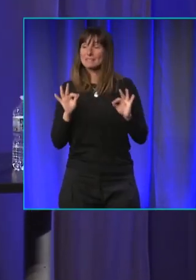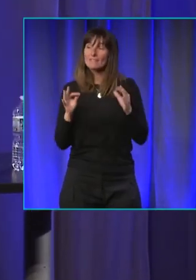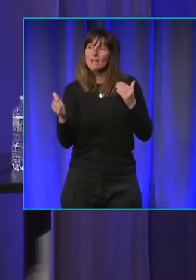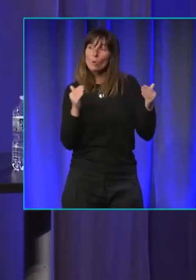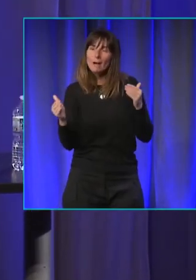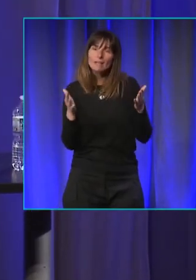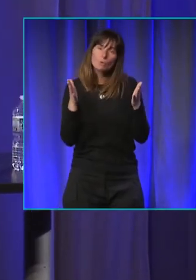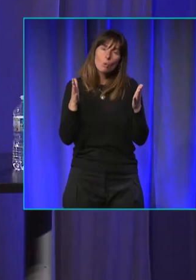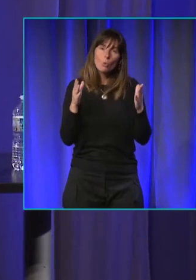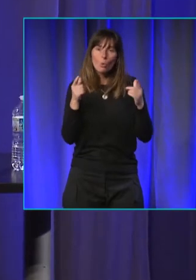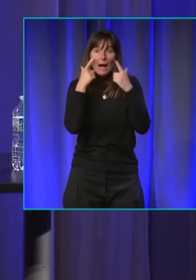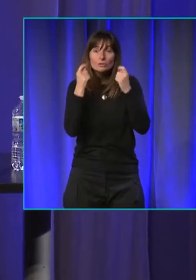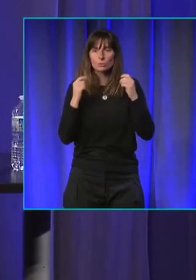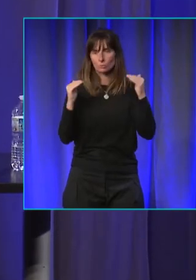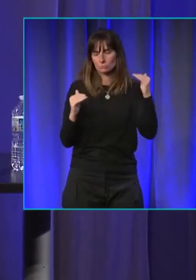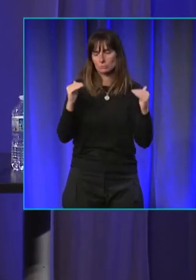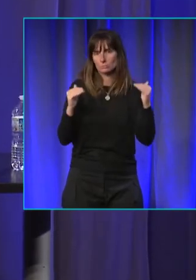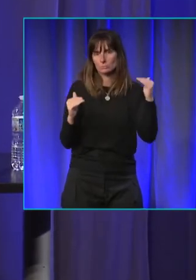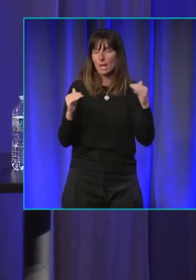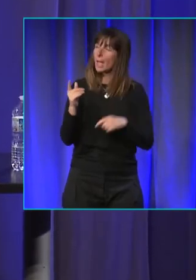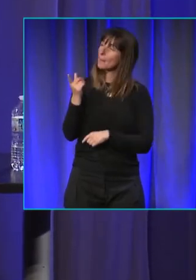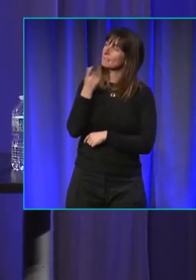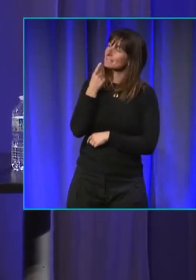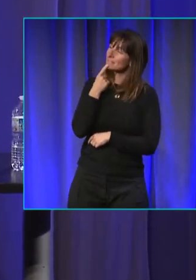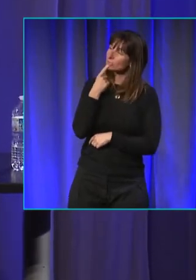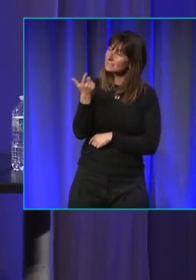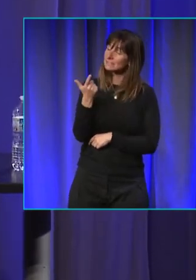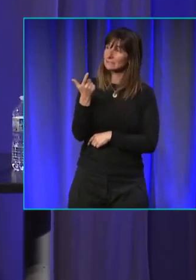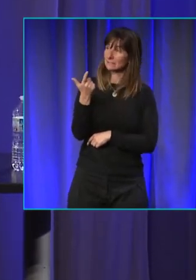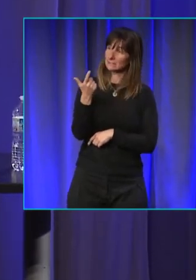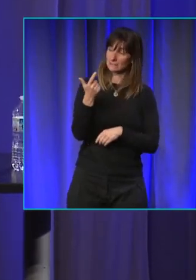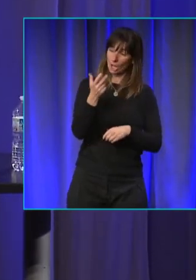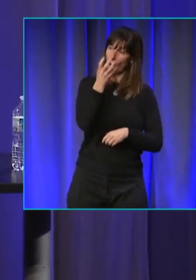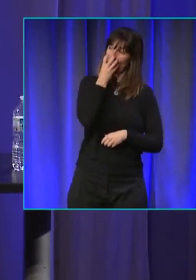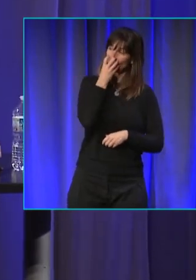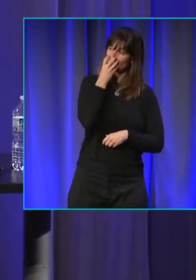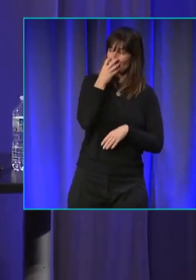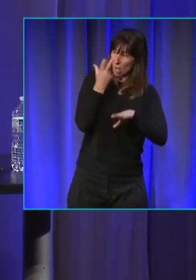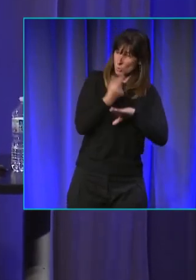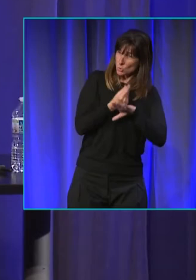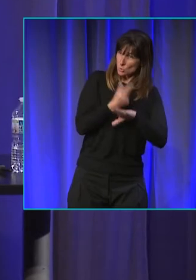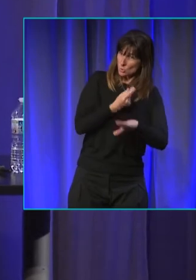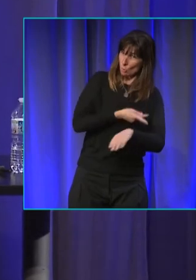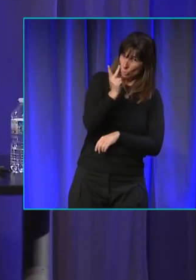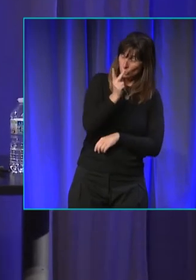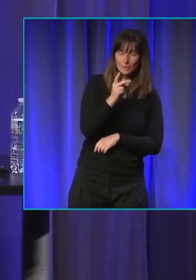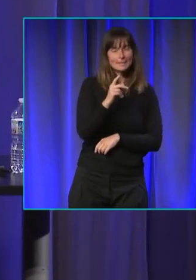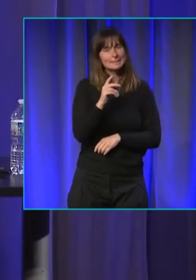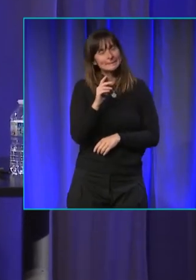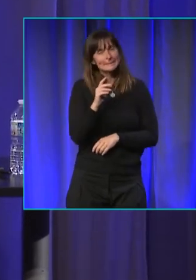bien. Oui. Mais ça ne veut pas dire qu'il consomme plus, enfin relativement, d'oxygène qu'un adulte ou. Ça veut dire